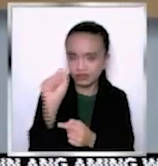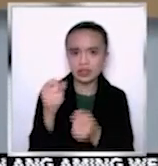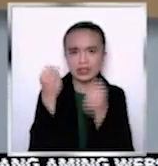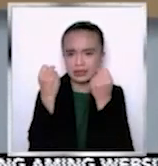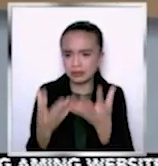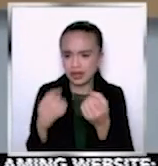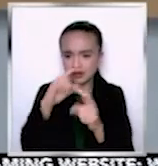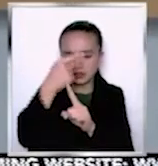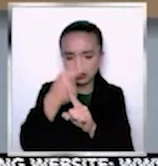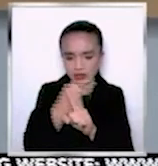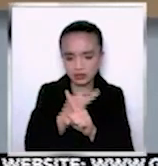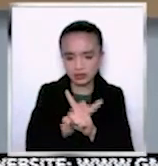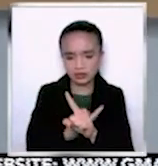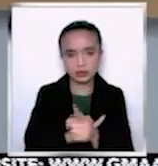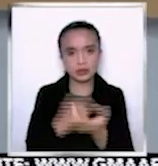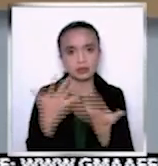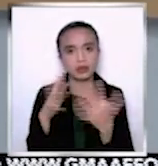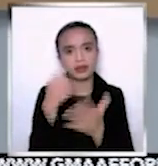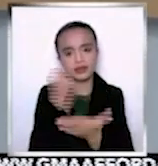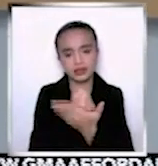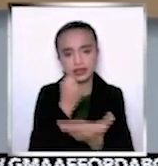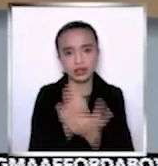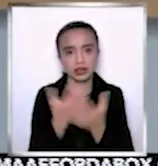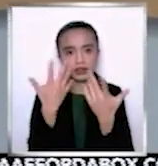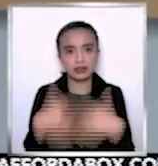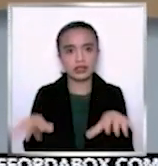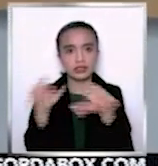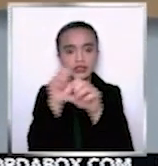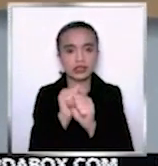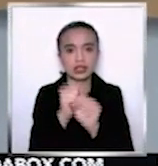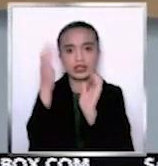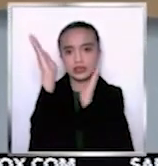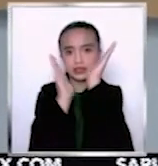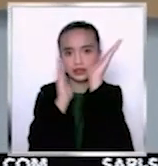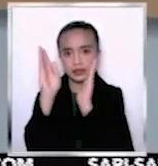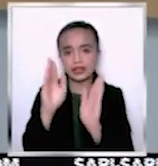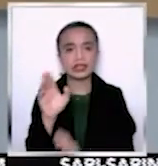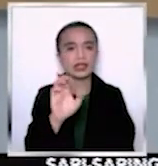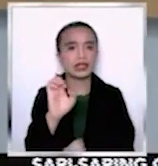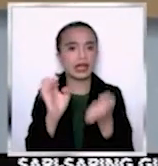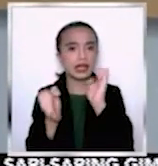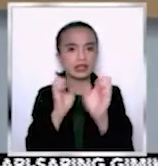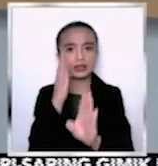sweldo matapos magserbisyo sa EDSA bus carousel ng gobyerno. Ang isa sa mga